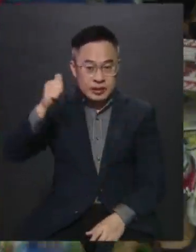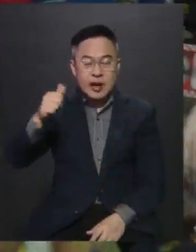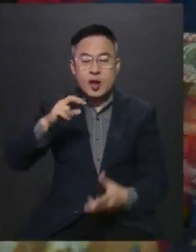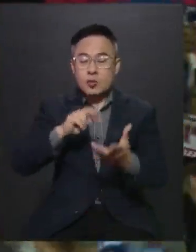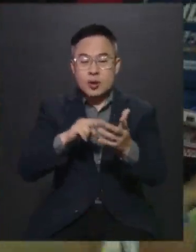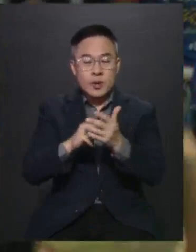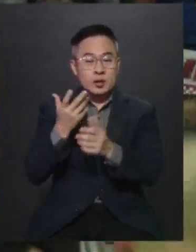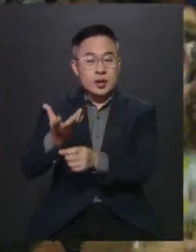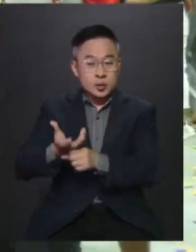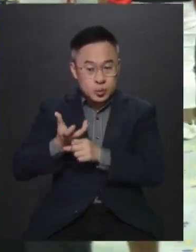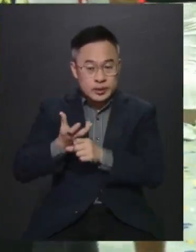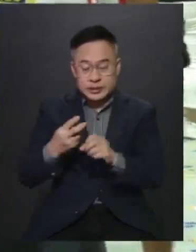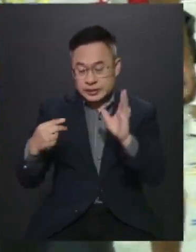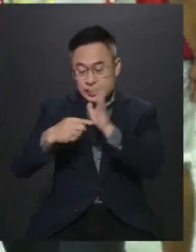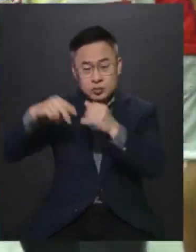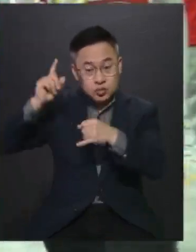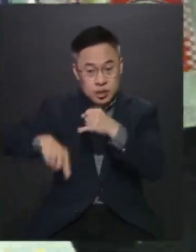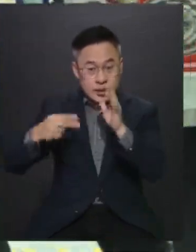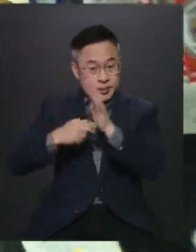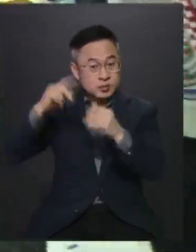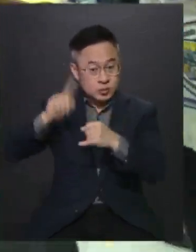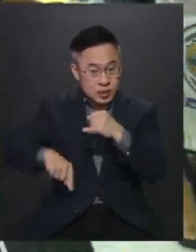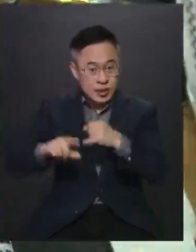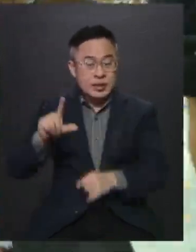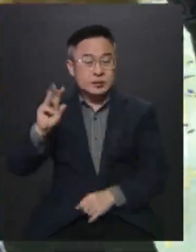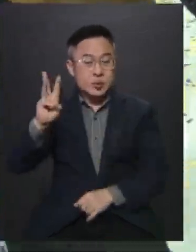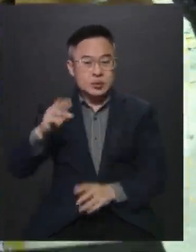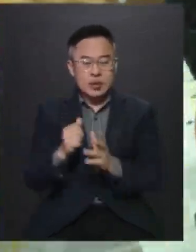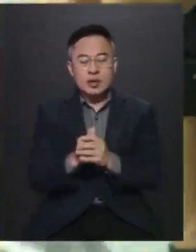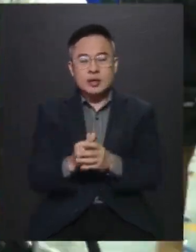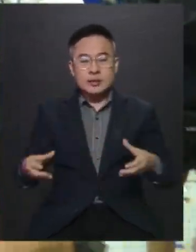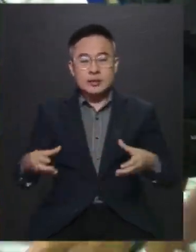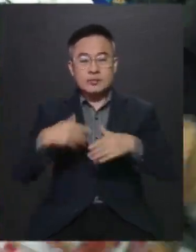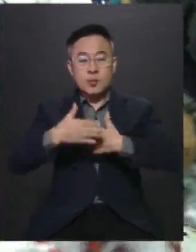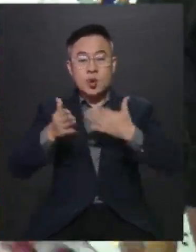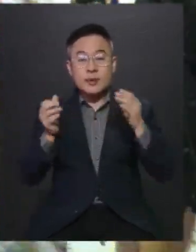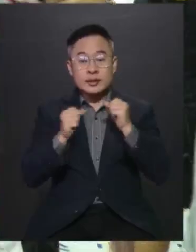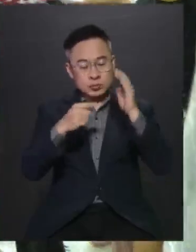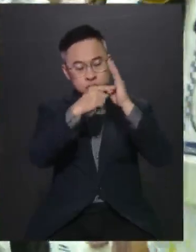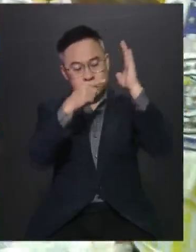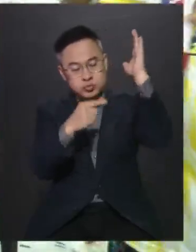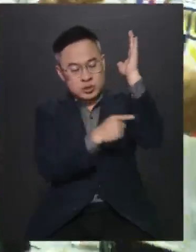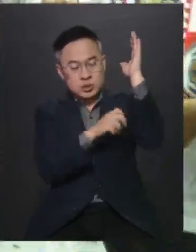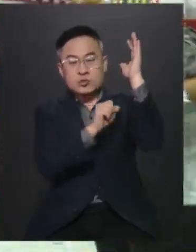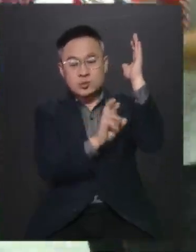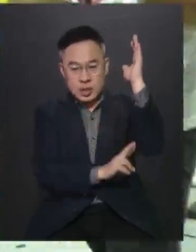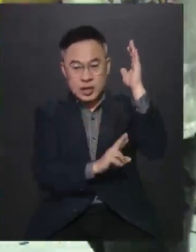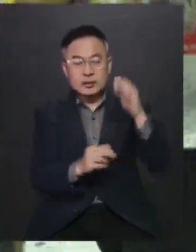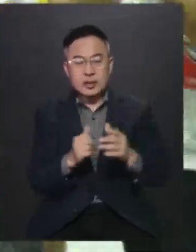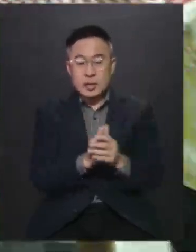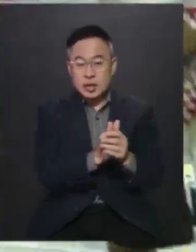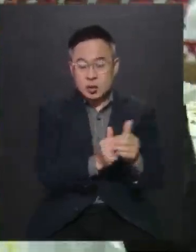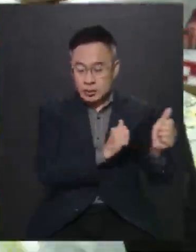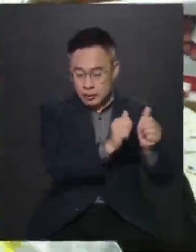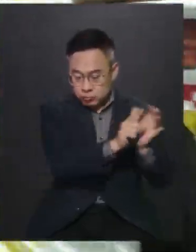คะกับเกมนัดต่อไปนะแชมป์แรกในประวัติศาสตร์นะคะกับการคว้าแชมป์ฟุตซอลไทยลีกครั้งแรกของสโมสรแล้วคิดดูสิ